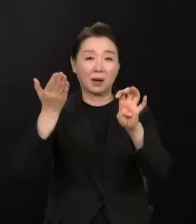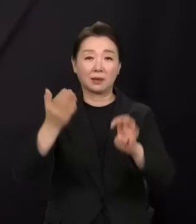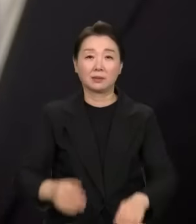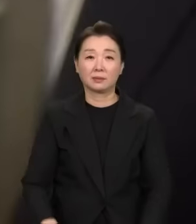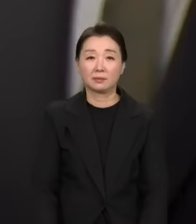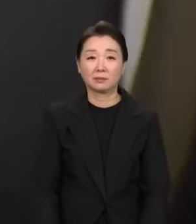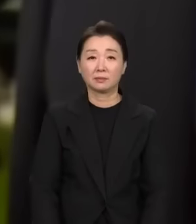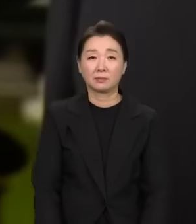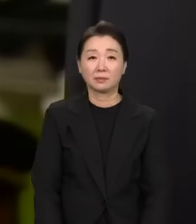강현입니다.